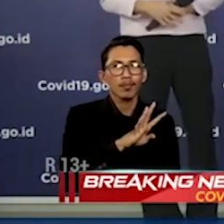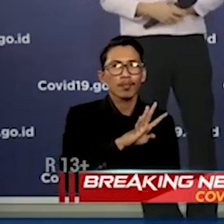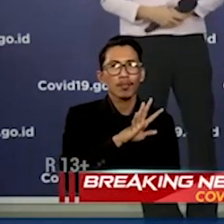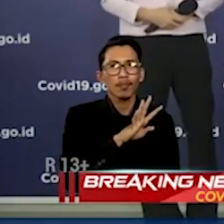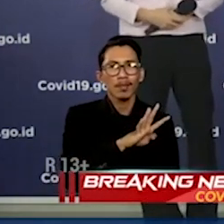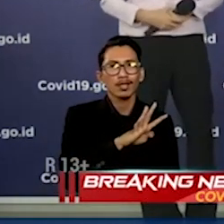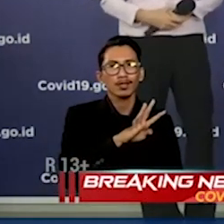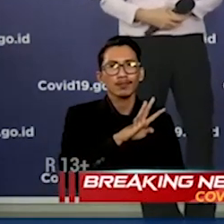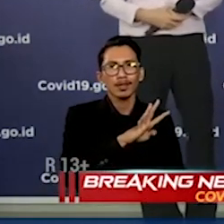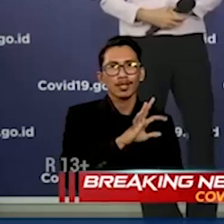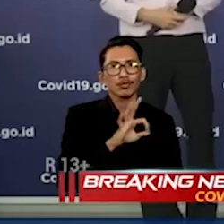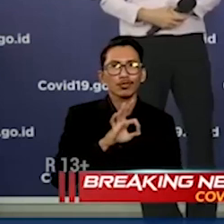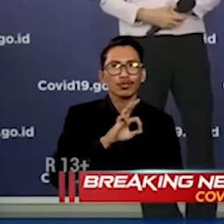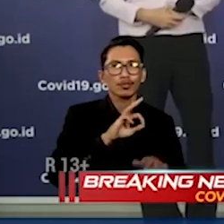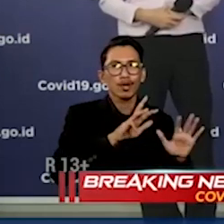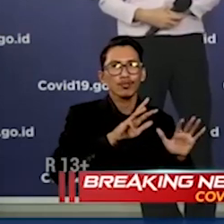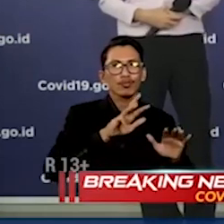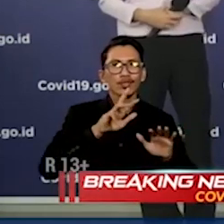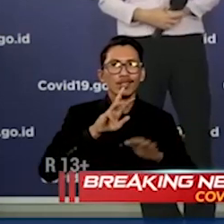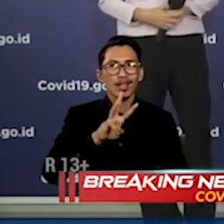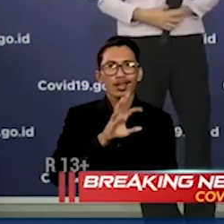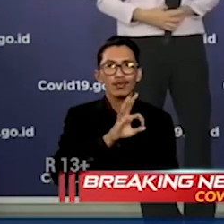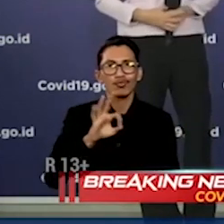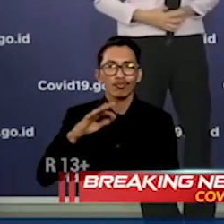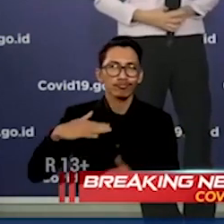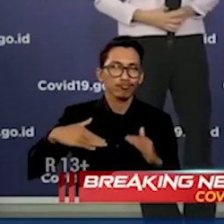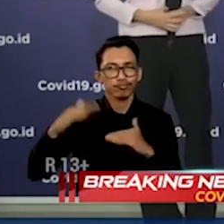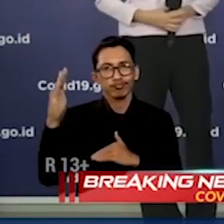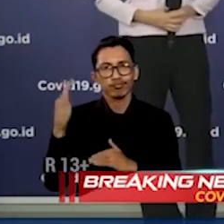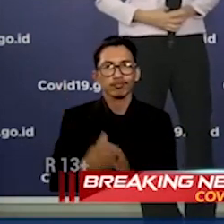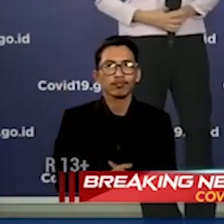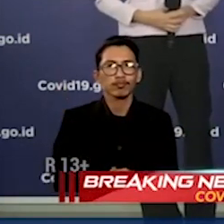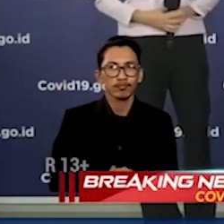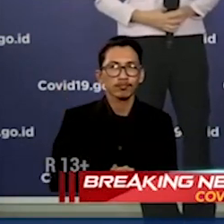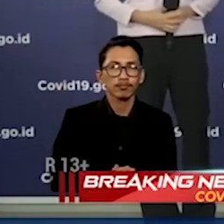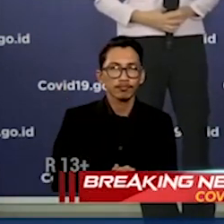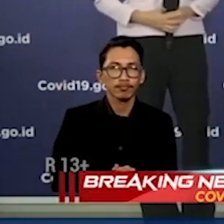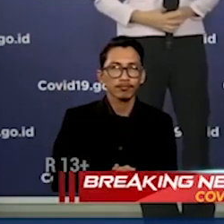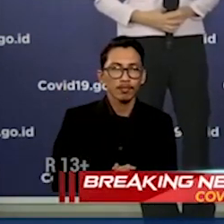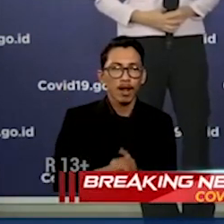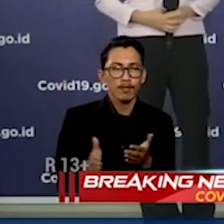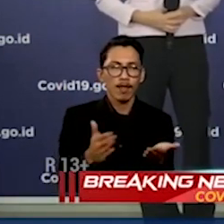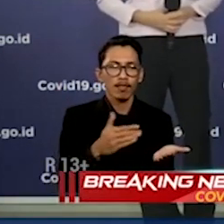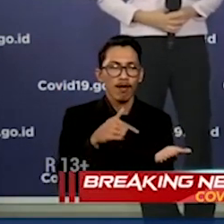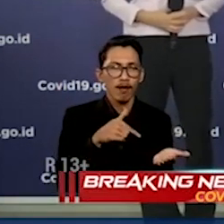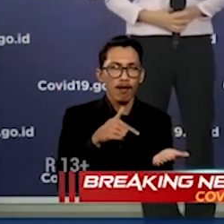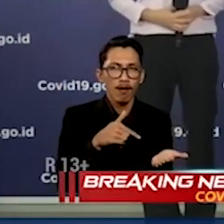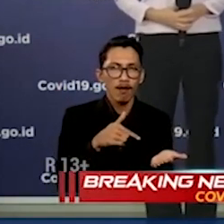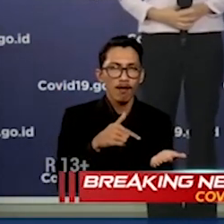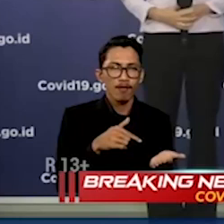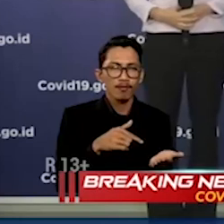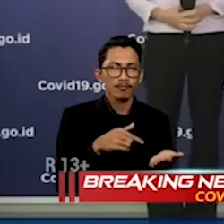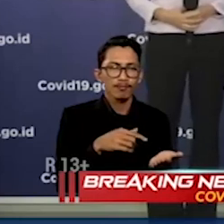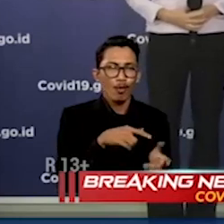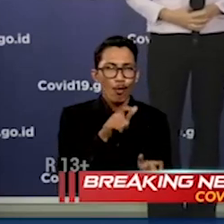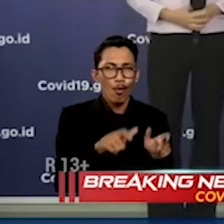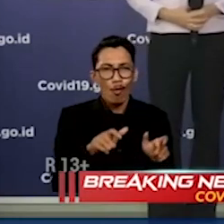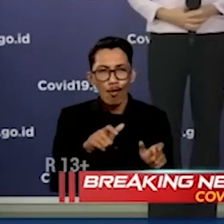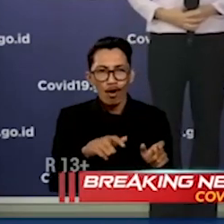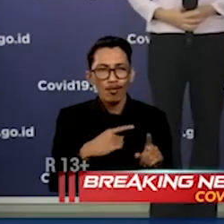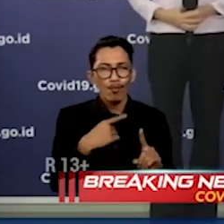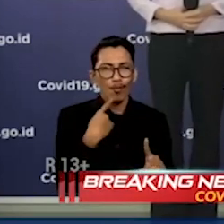600 20 spesimen Hai dari pemeriksaan sebanyak ini kita mendapatkan data konfirmasi positif konflik